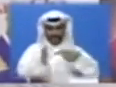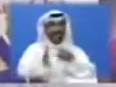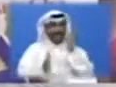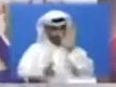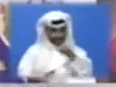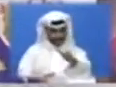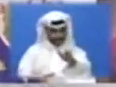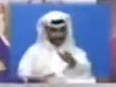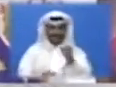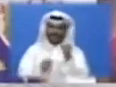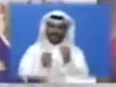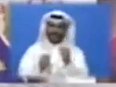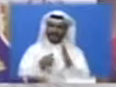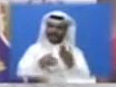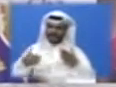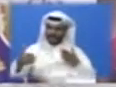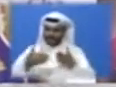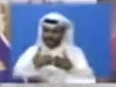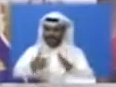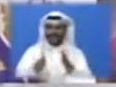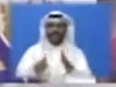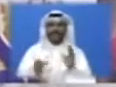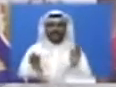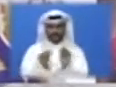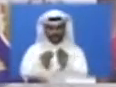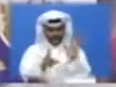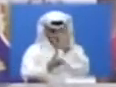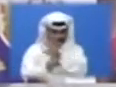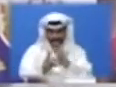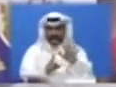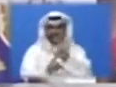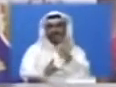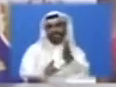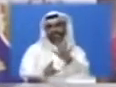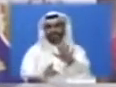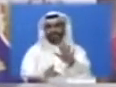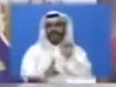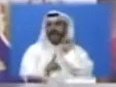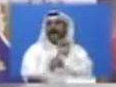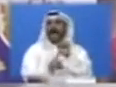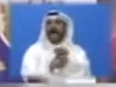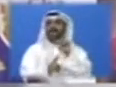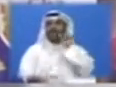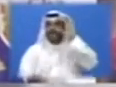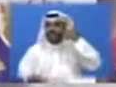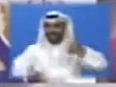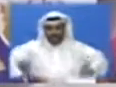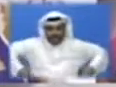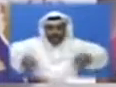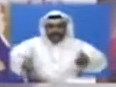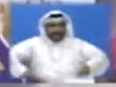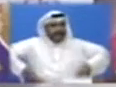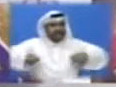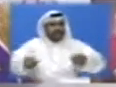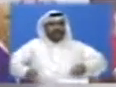وفي طبعا معوقات صغيرة بس تأثر عليهم، خاصة أنه يعني هم طلاب على الويلتشير أو